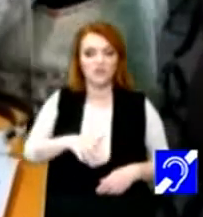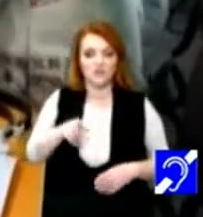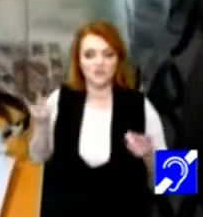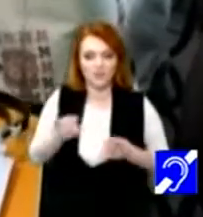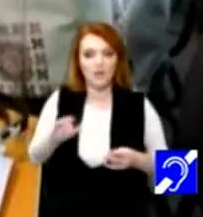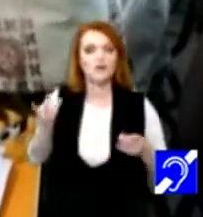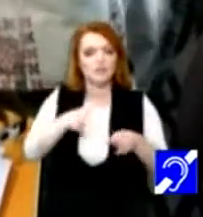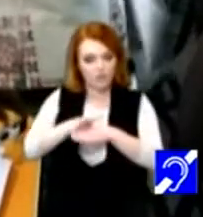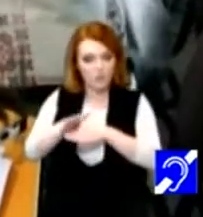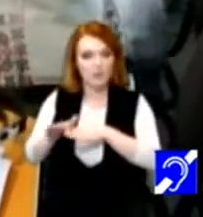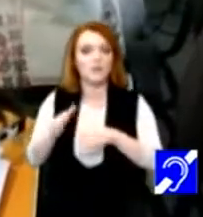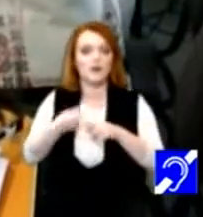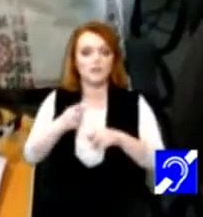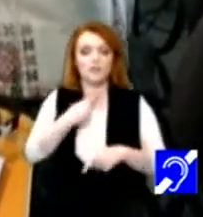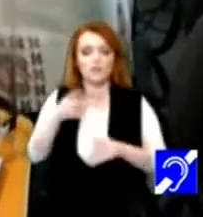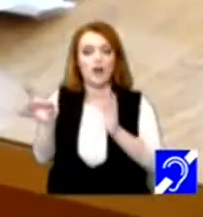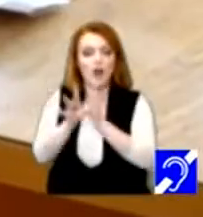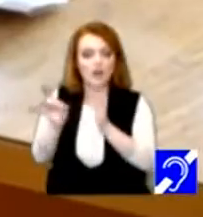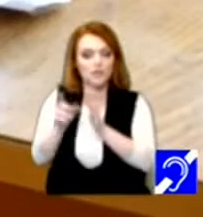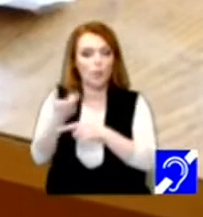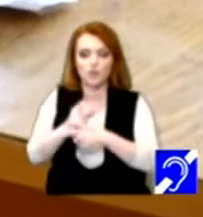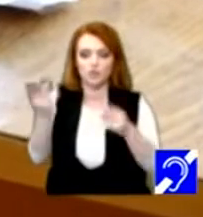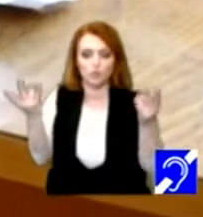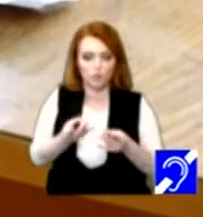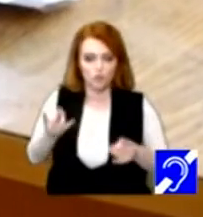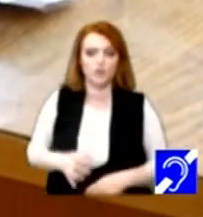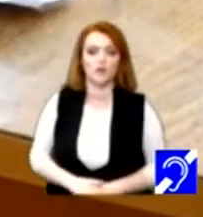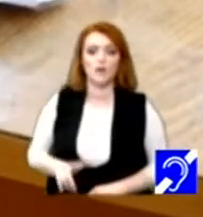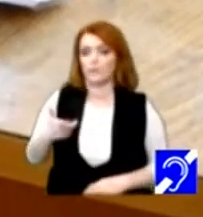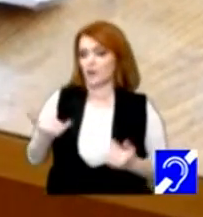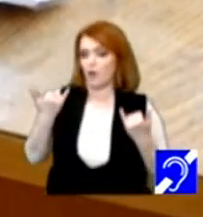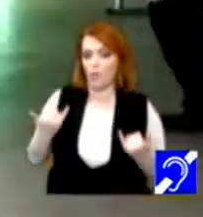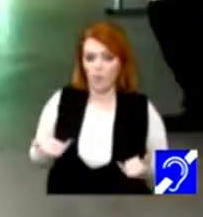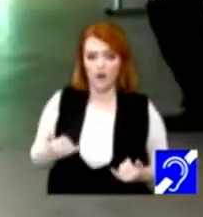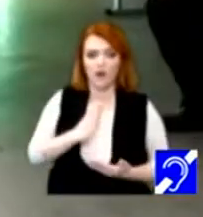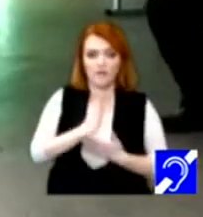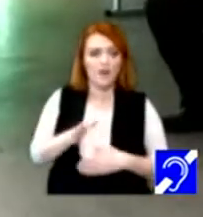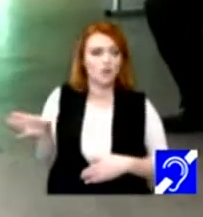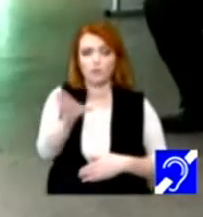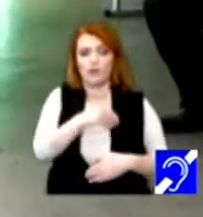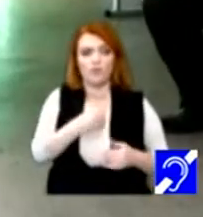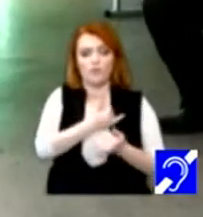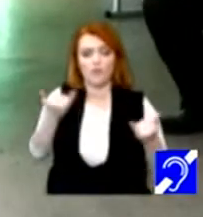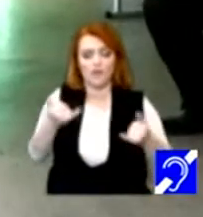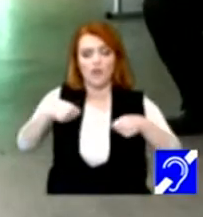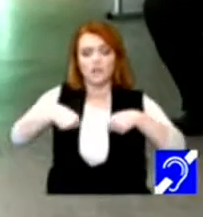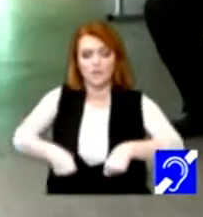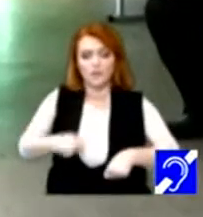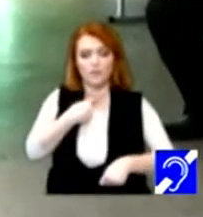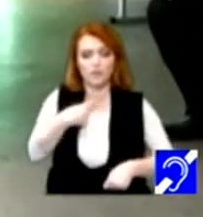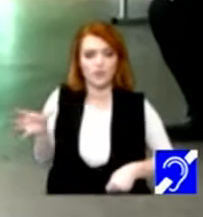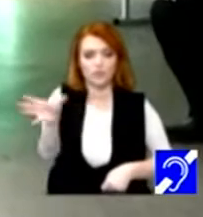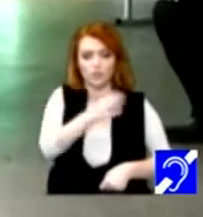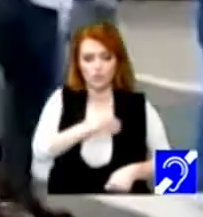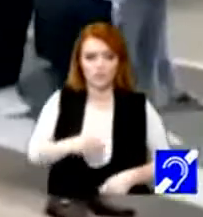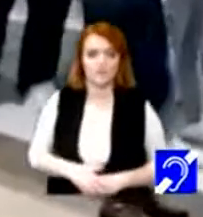nevoia implementării votului electronic este stringentă pentru că mecanismele actuale nu oferă tuturor dreptul la vot. Această problemă s-a confirmat